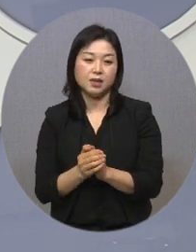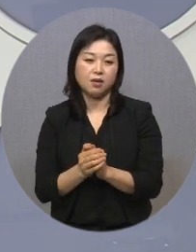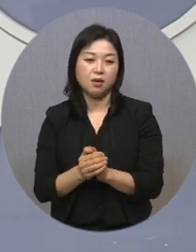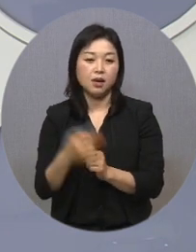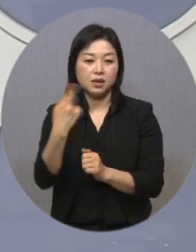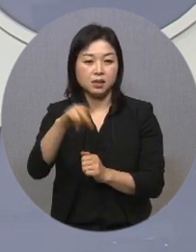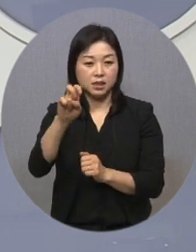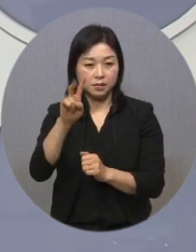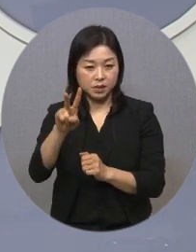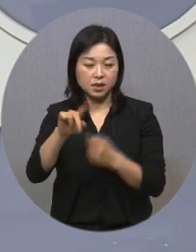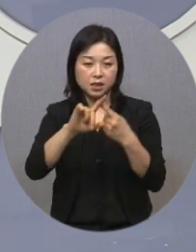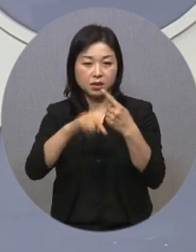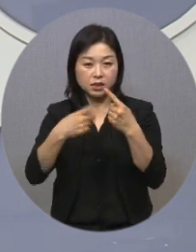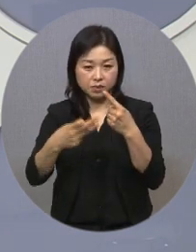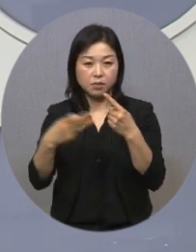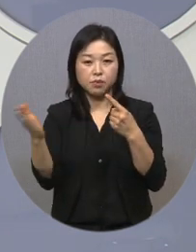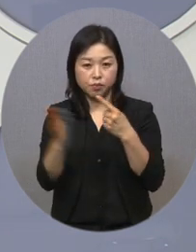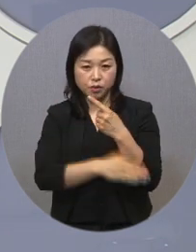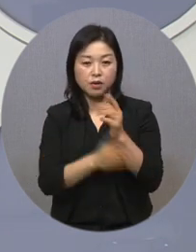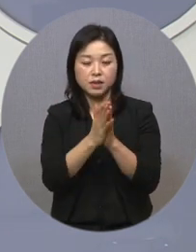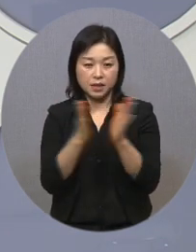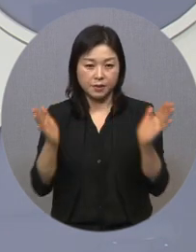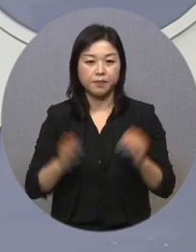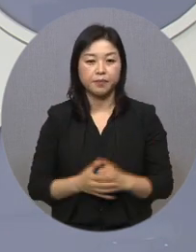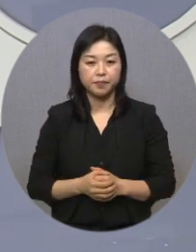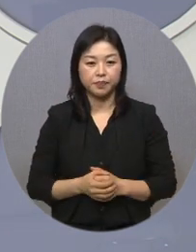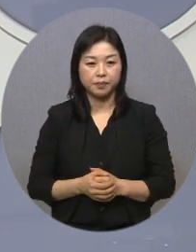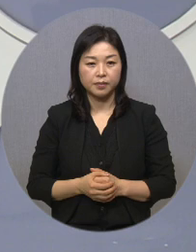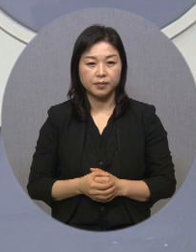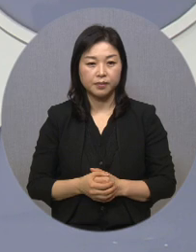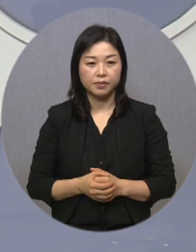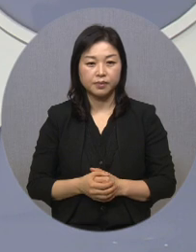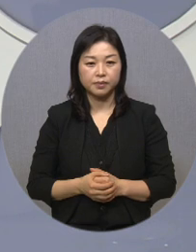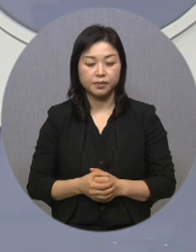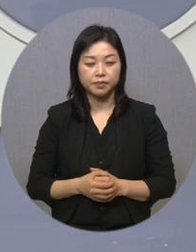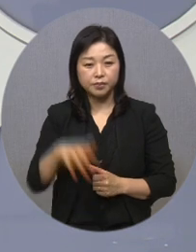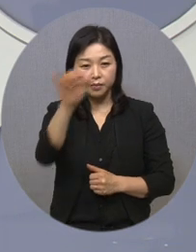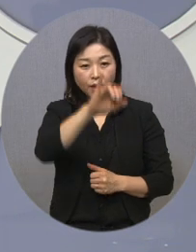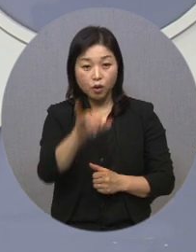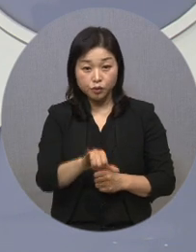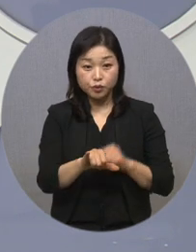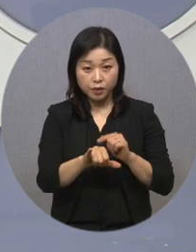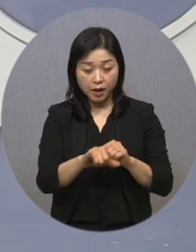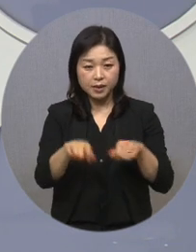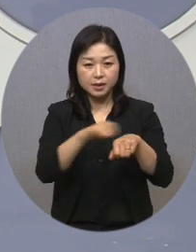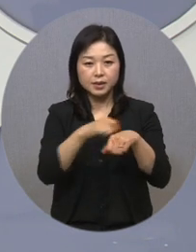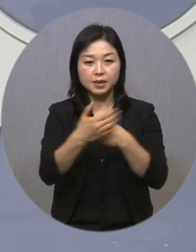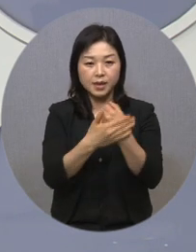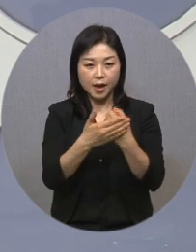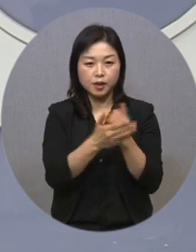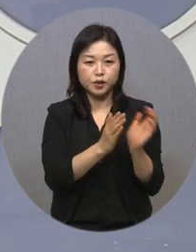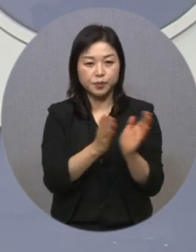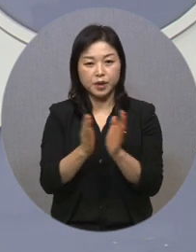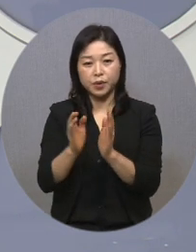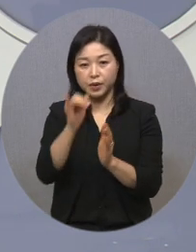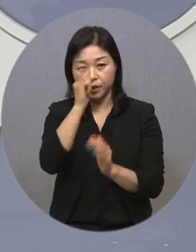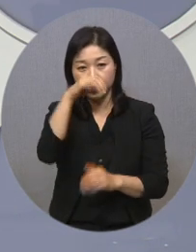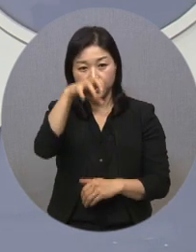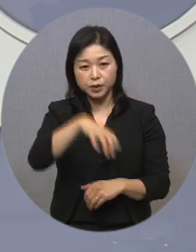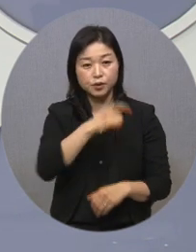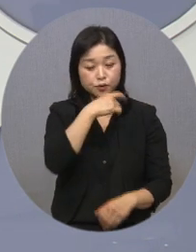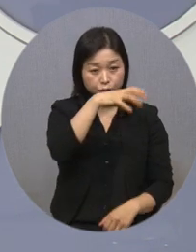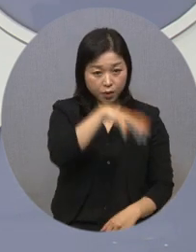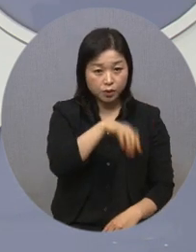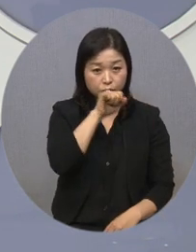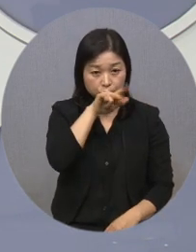13일부터 실시가 된다 이렇게 말씀을 드릴 수 있고 지금 전국에는 특례시를 준비하고 있는 곳이